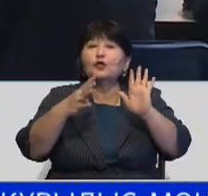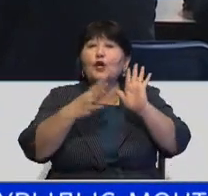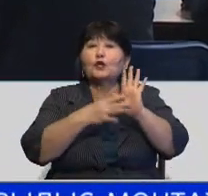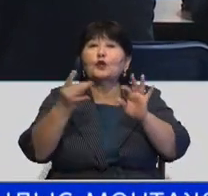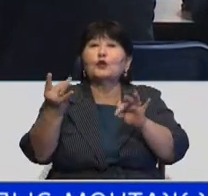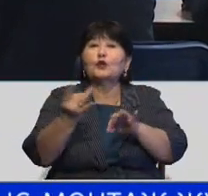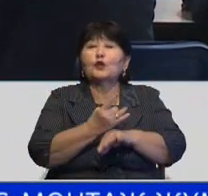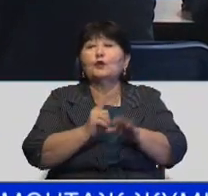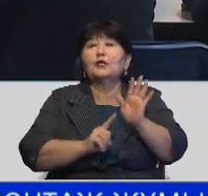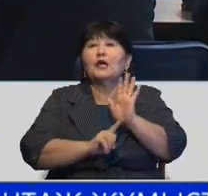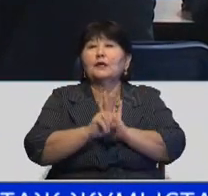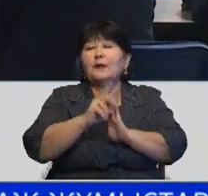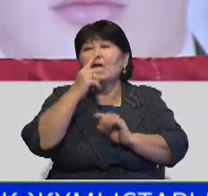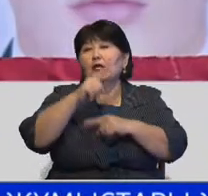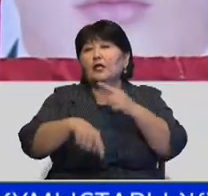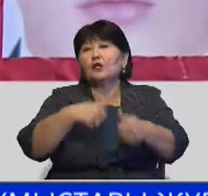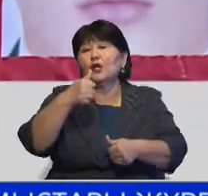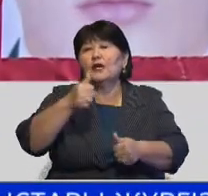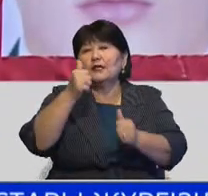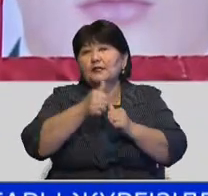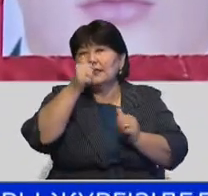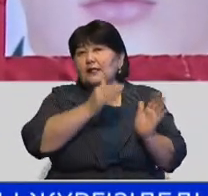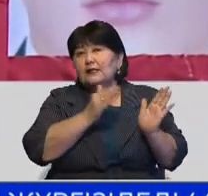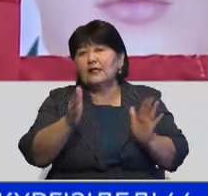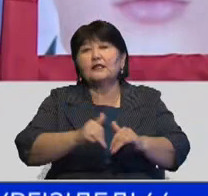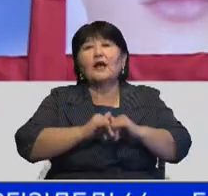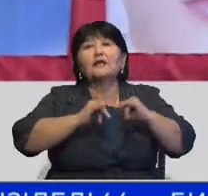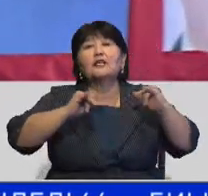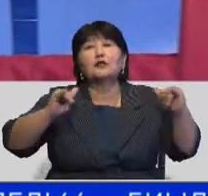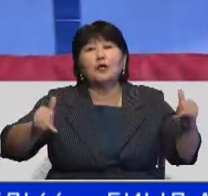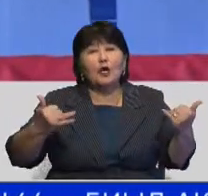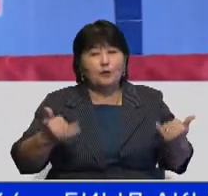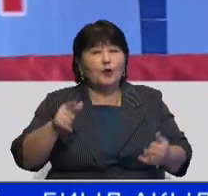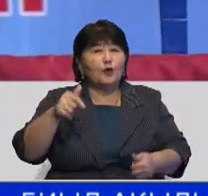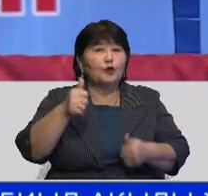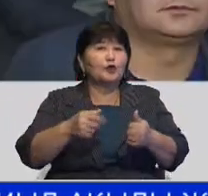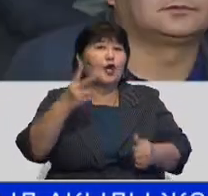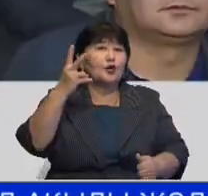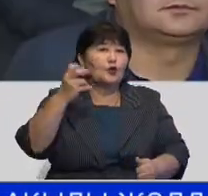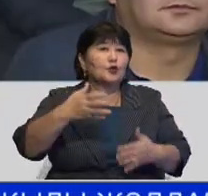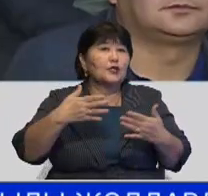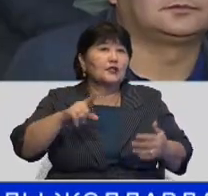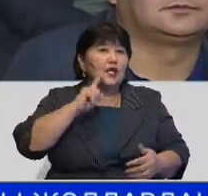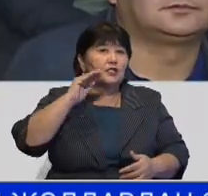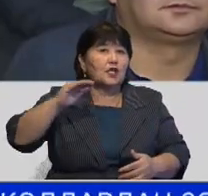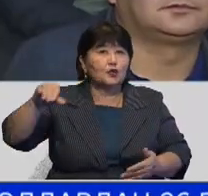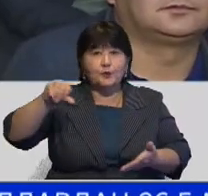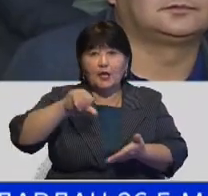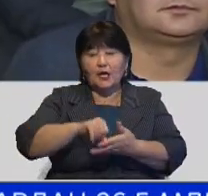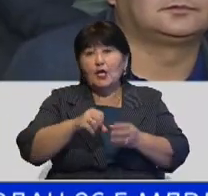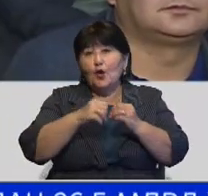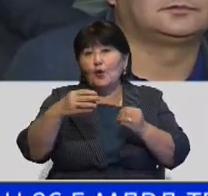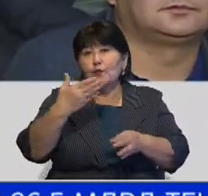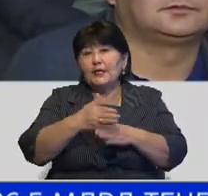рет жалауы желбіреген дәстүрлі турнирдің жыл сайын аясы кеңейіп келеді. Биыл бұл додаға 200-дей жасөспірім қатысып,